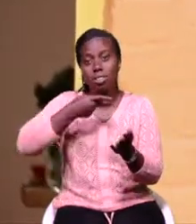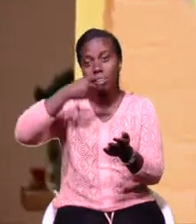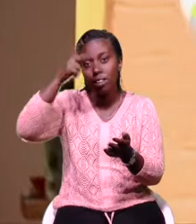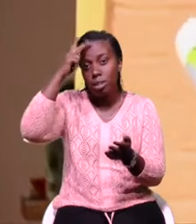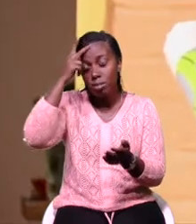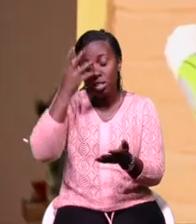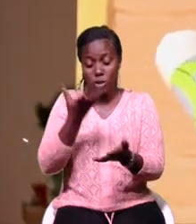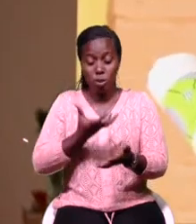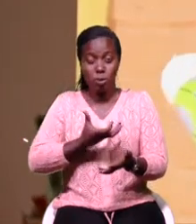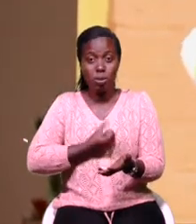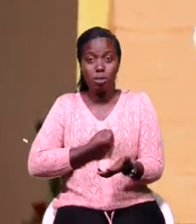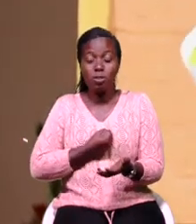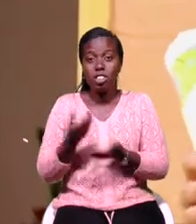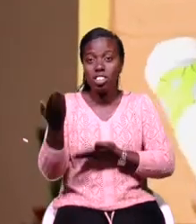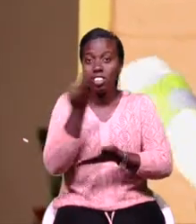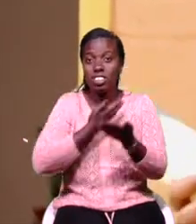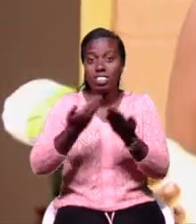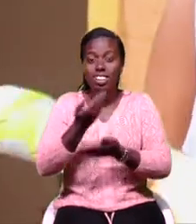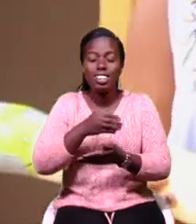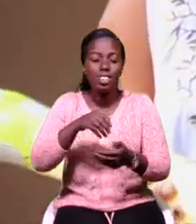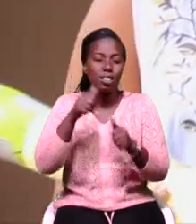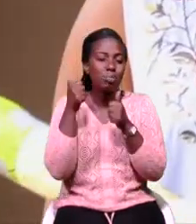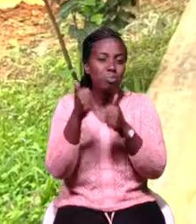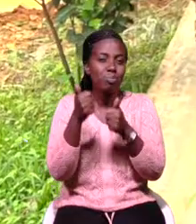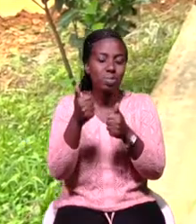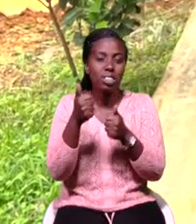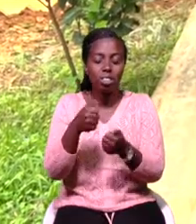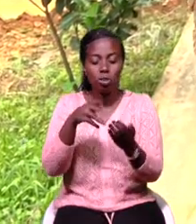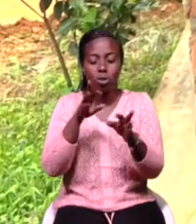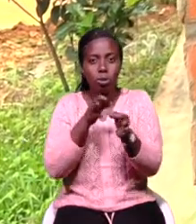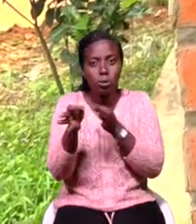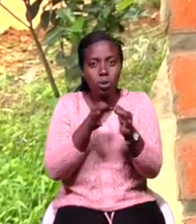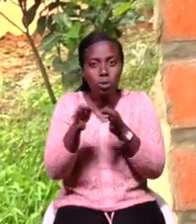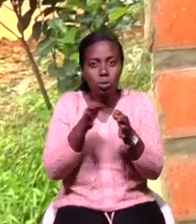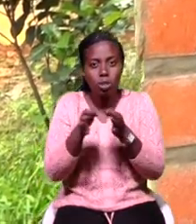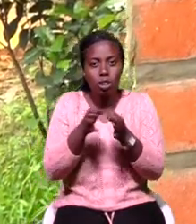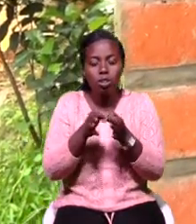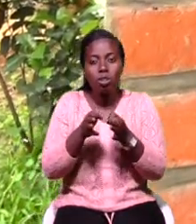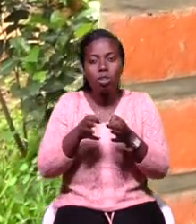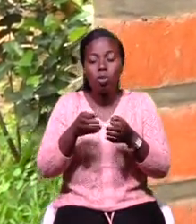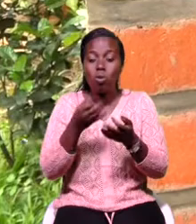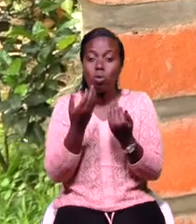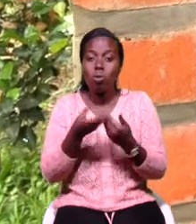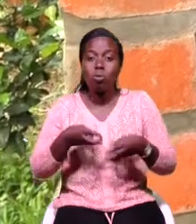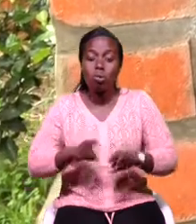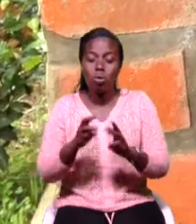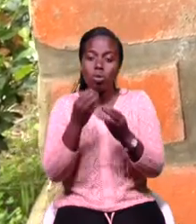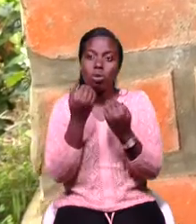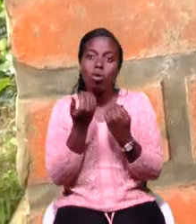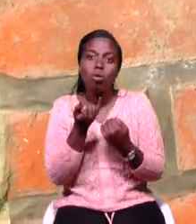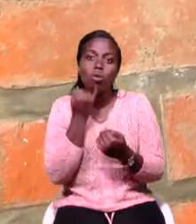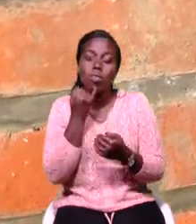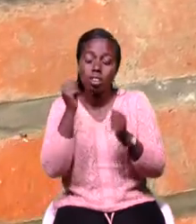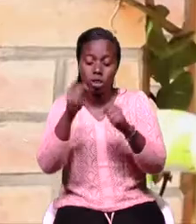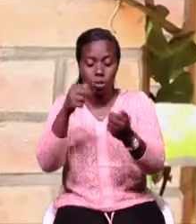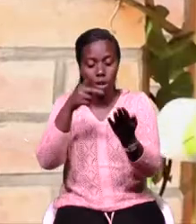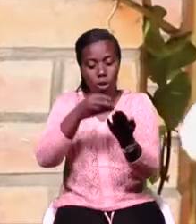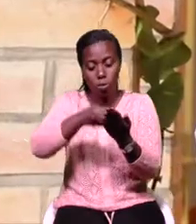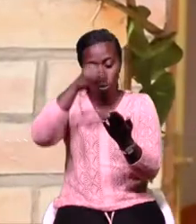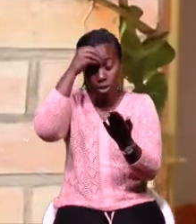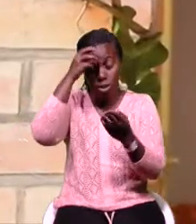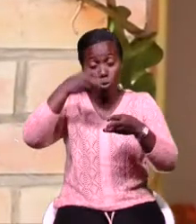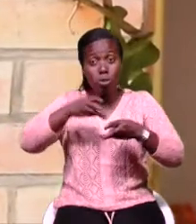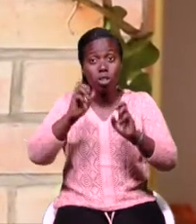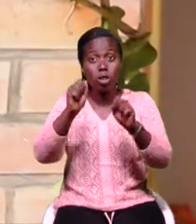n'ababyeyi tubafitiye ikiganiro cyiza cyane. Turi bubasobanurire uko umwana ashaka kwiga inyuguti, uko